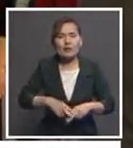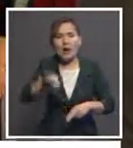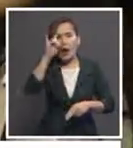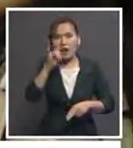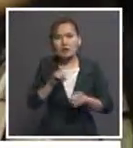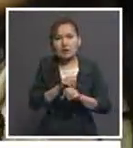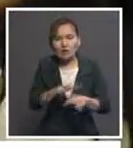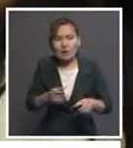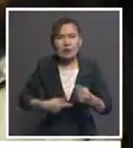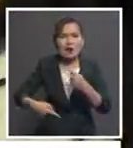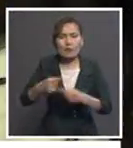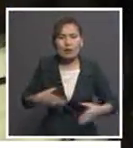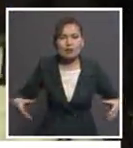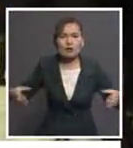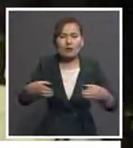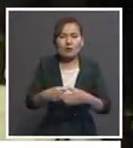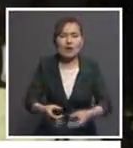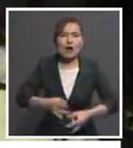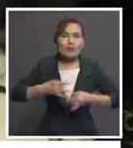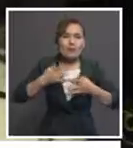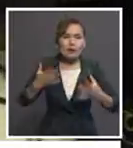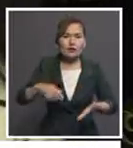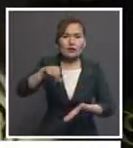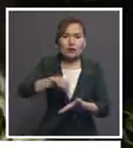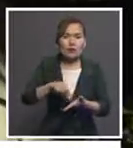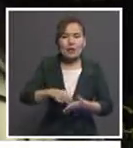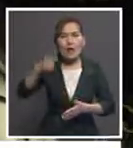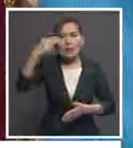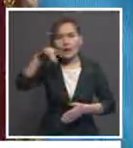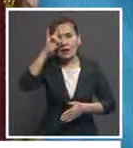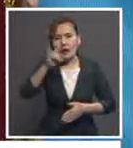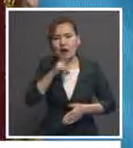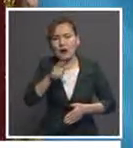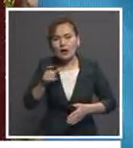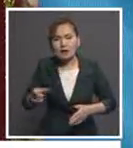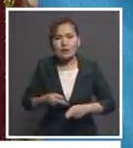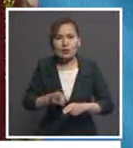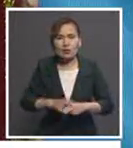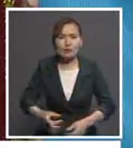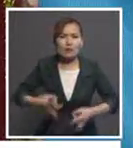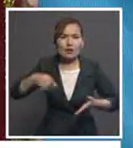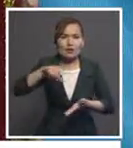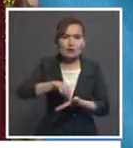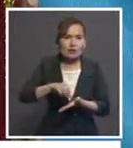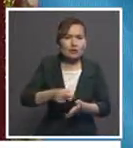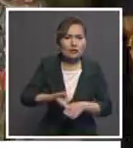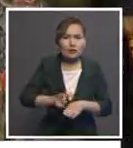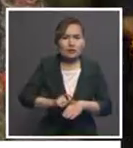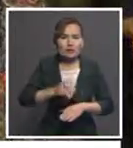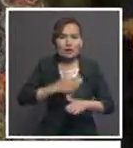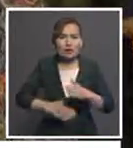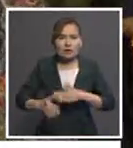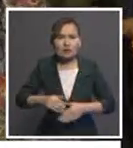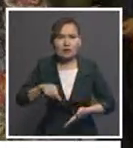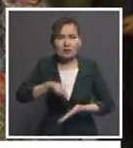қандастардың басын қосып, наурызды бірге тойлауға шақырған Бельгия қазақтарының шаңырақ ұйымының төрайымы Ақмарал Әмірқұлова.